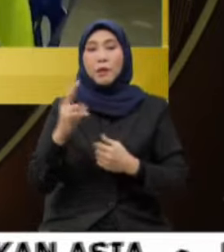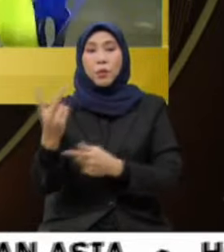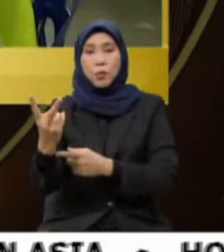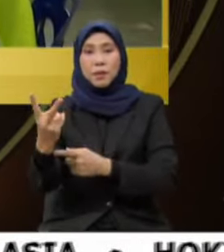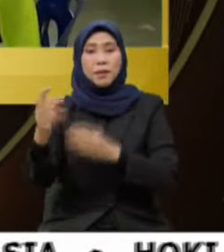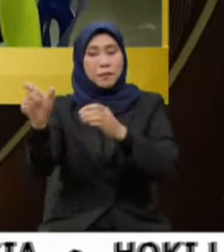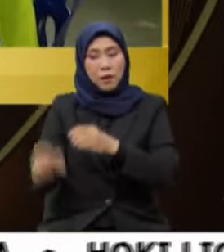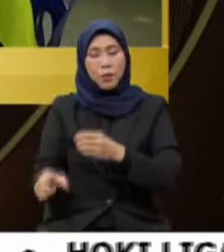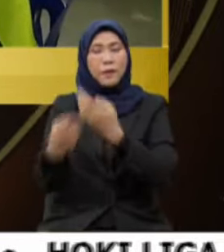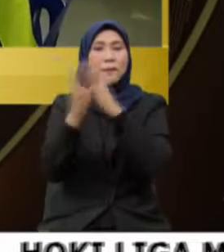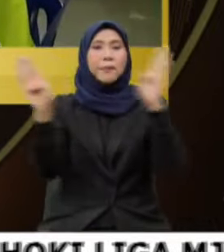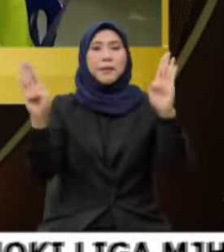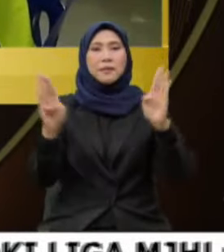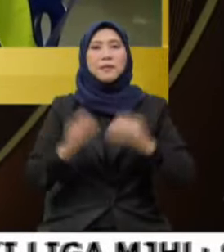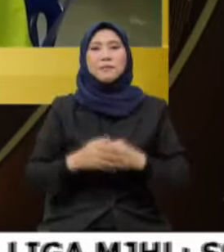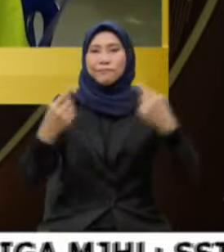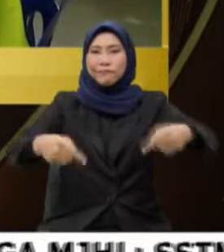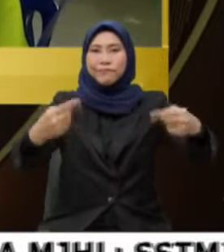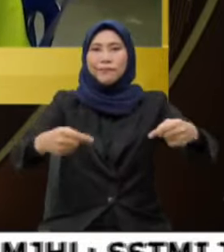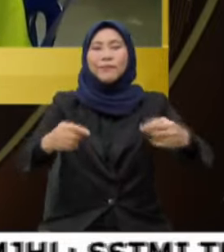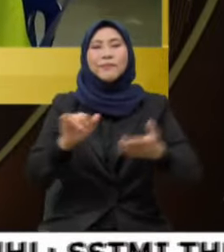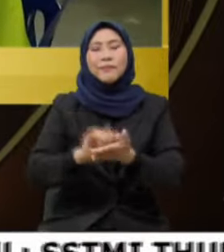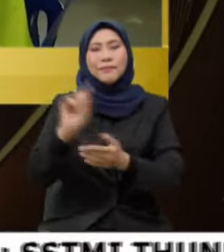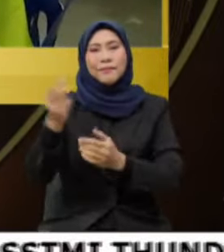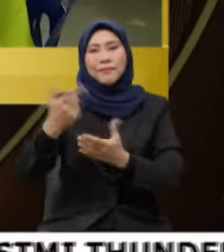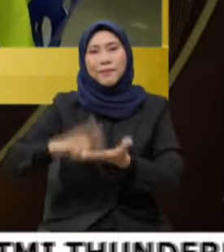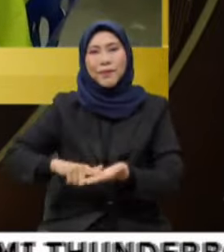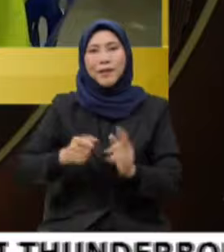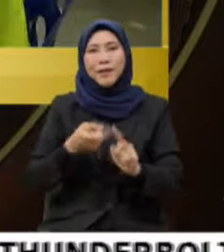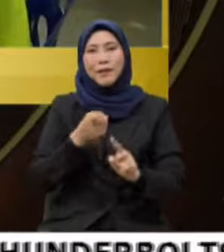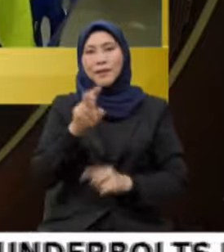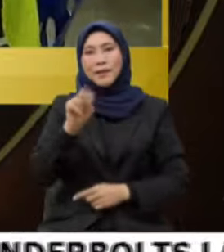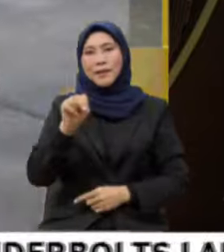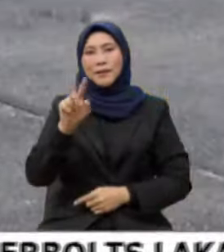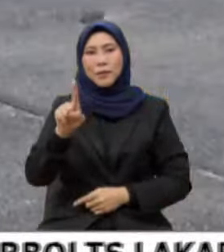calon bebas. Baik, saya kira itu sahaja perkembangan yang dapat saya bawakan dari N13 Sikamat yang sahih.